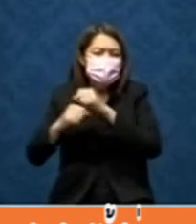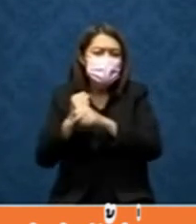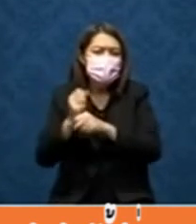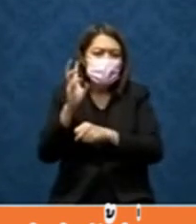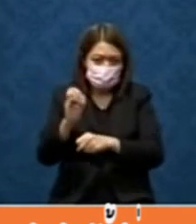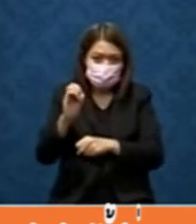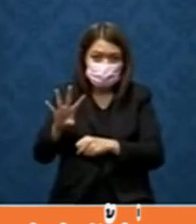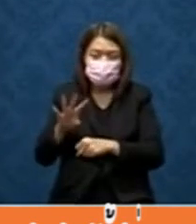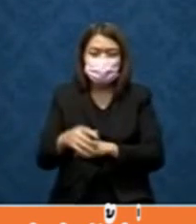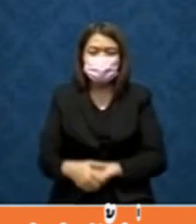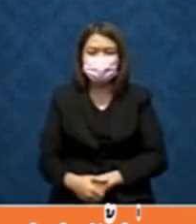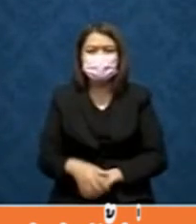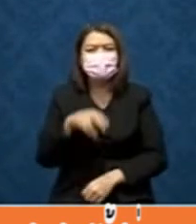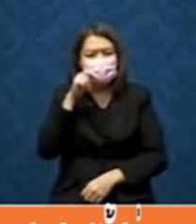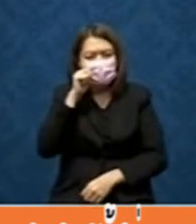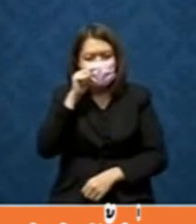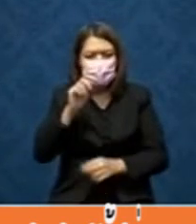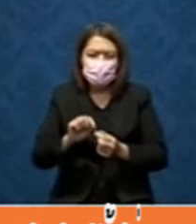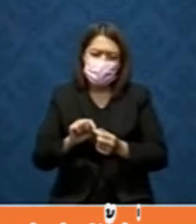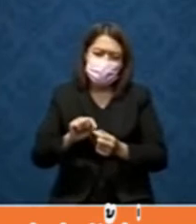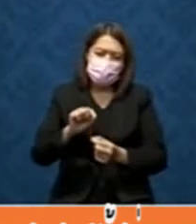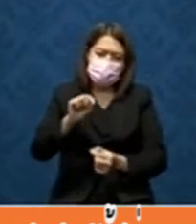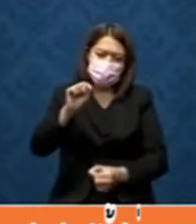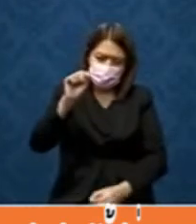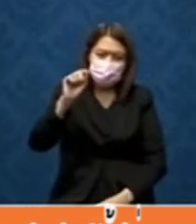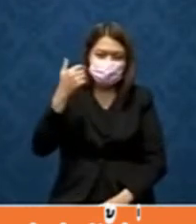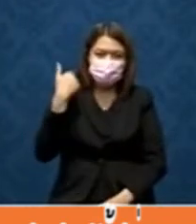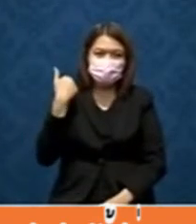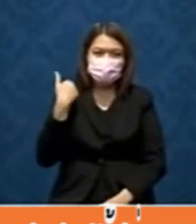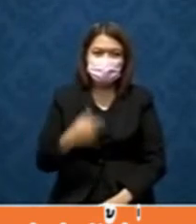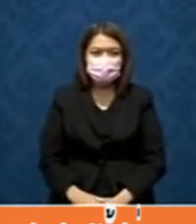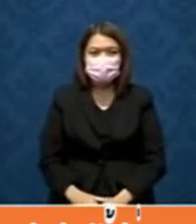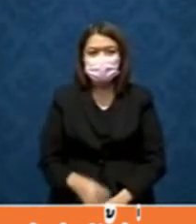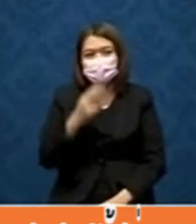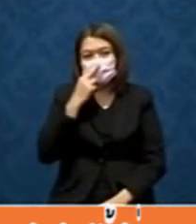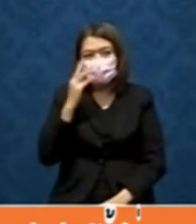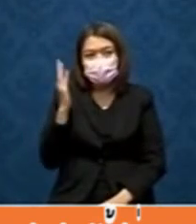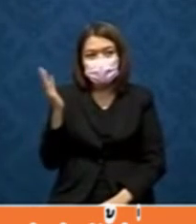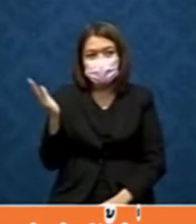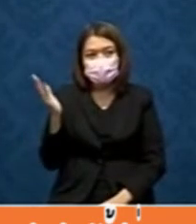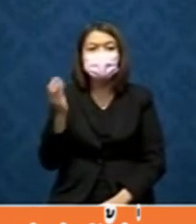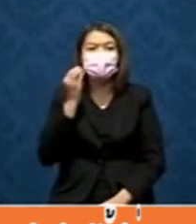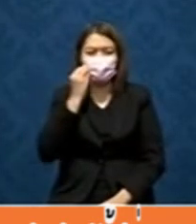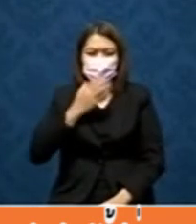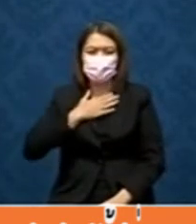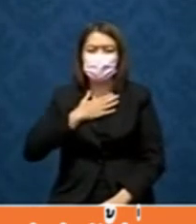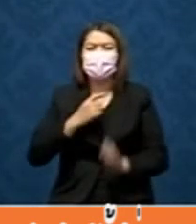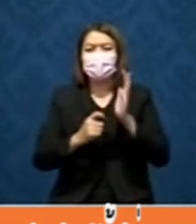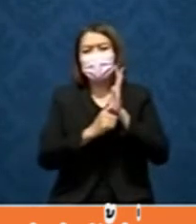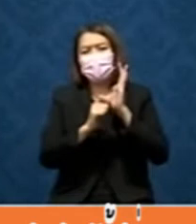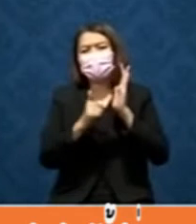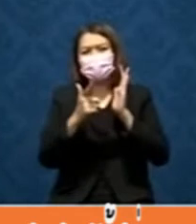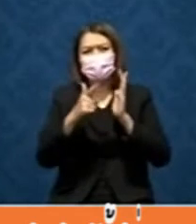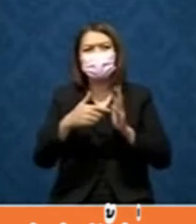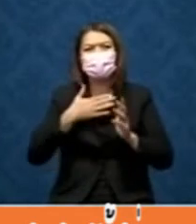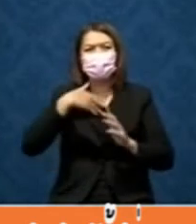4ซึ่งมีปริมาณ istiyorumที่สูงมากพอ stackingให้ทานลดูซลายทถัไปครั ที่บ้านผมทจัวดอ